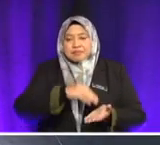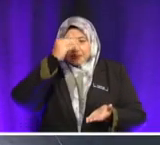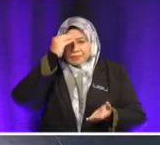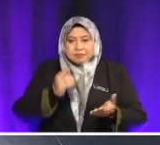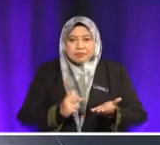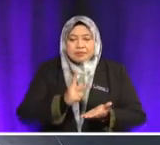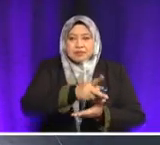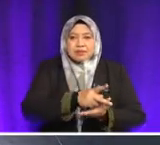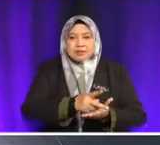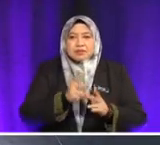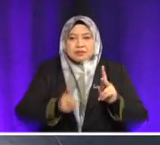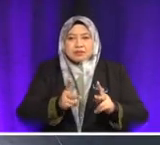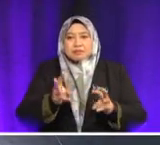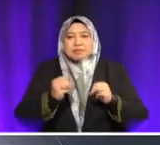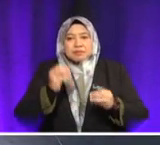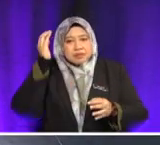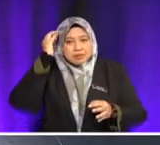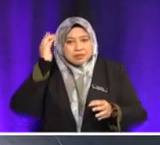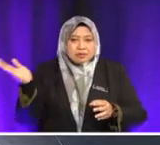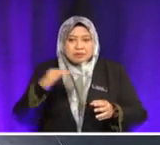tahu lebih lanjut